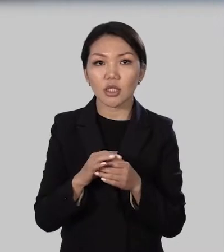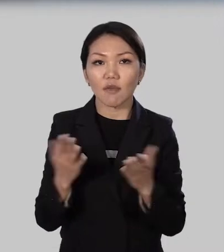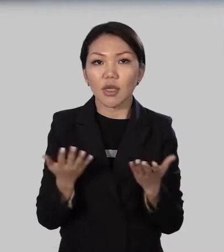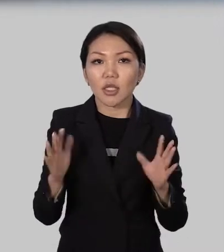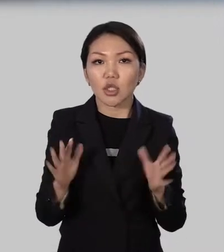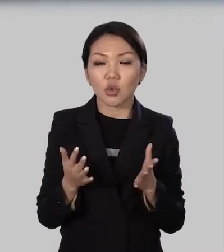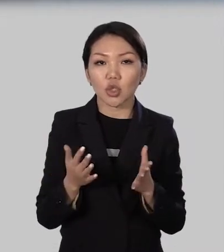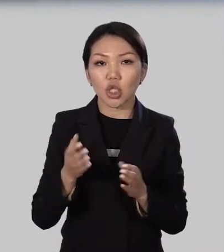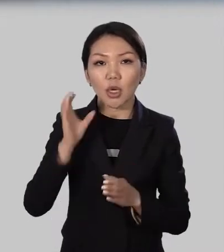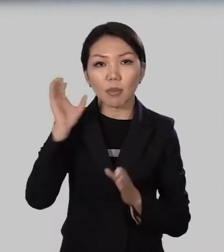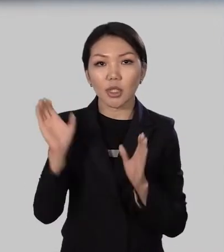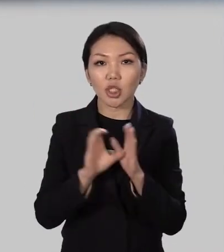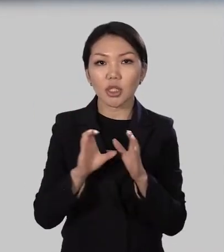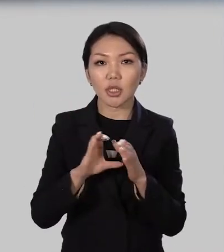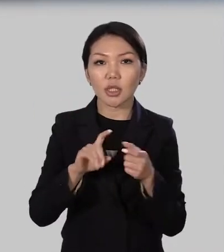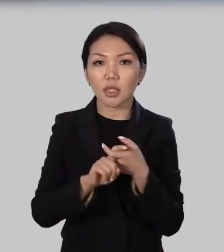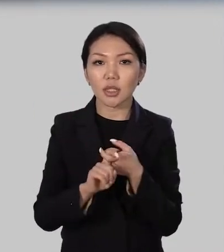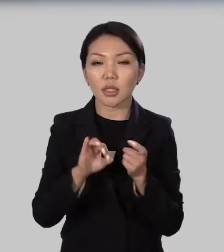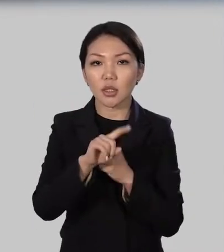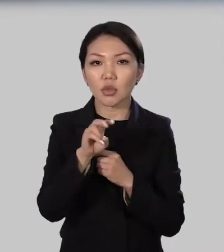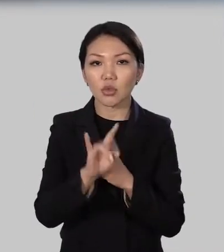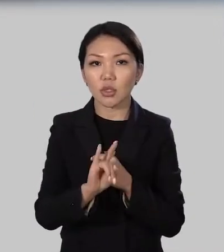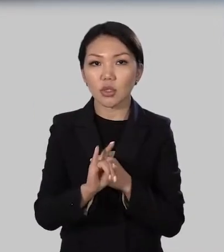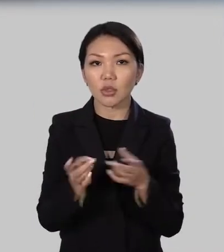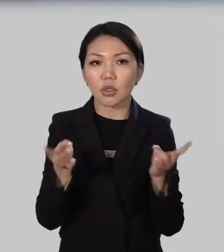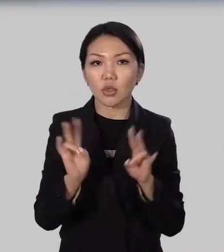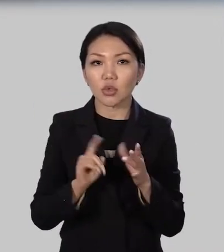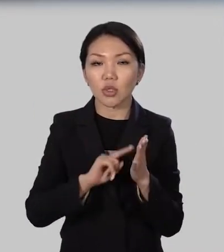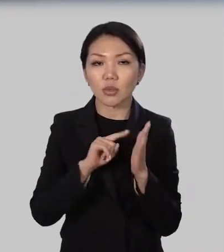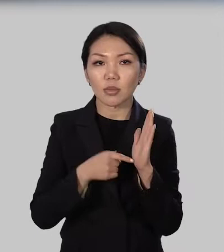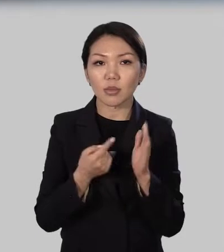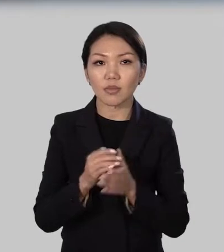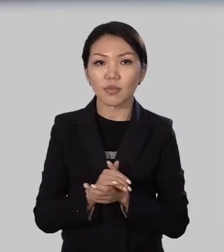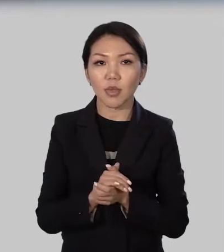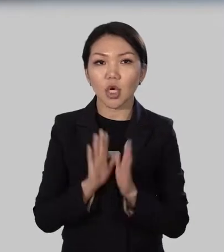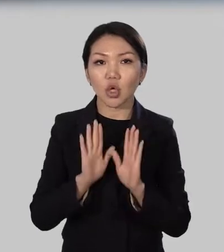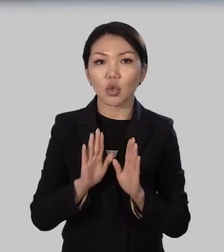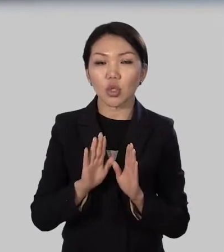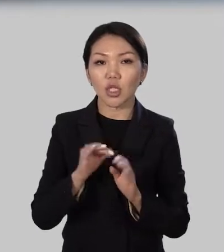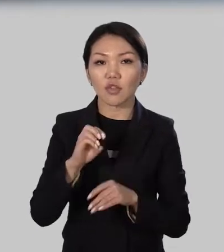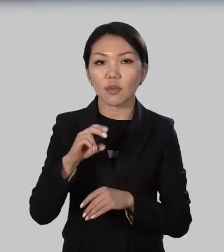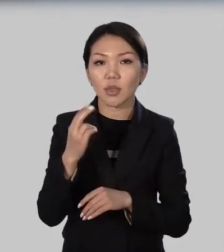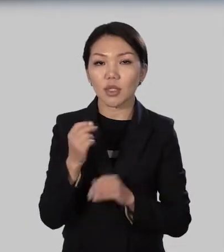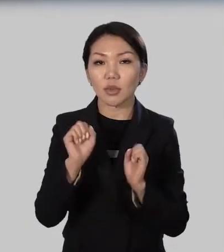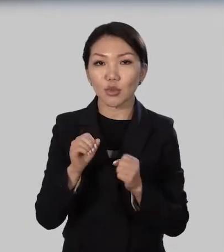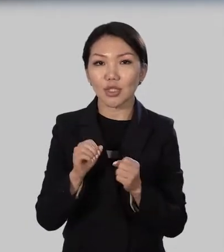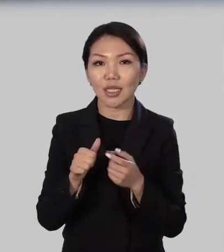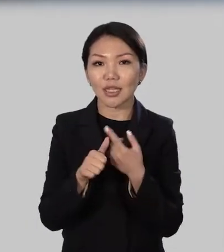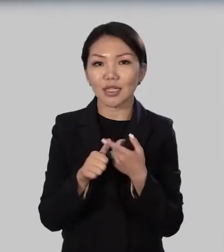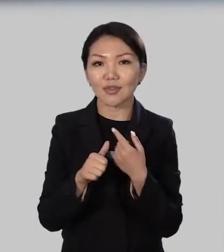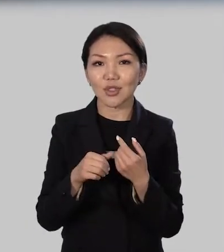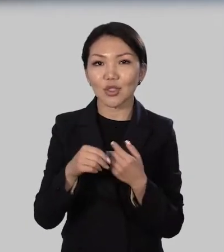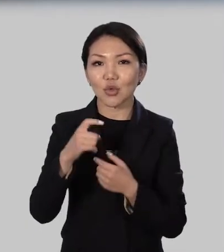В каких случаях подчинительные союзы не отделяются запятой? Только живописца можно назвать художником.